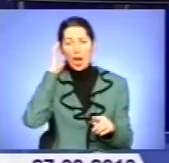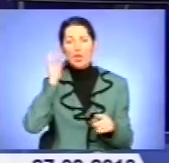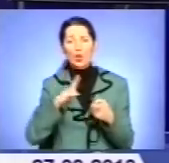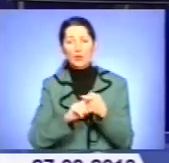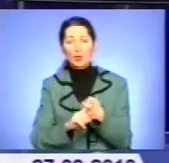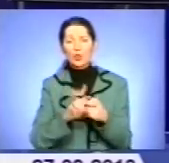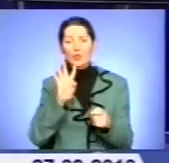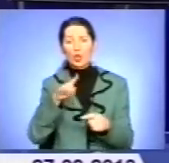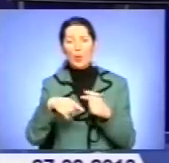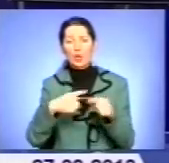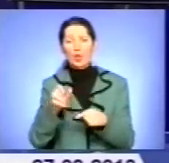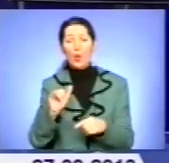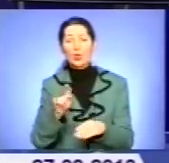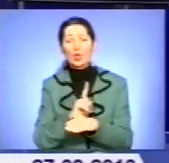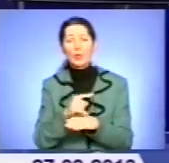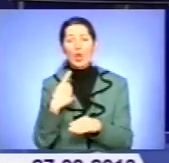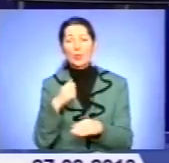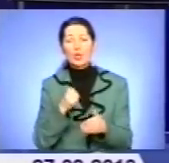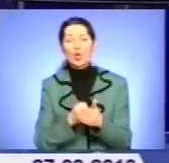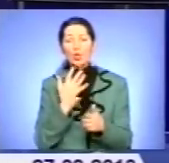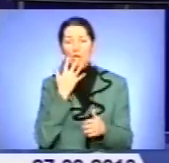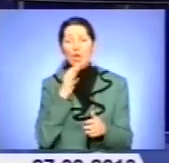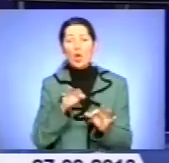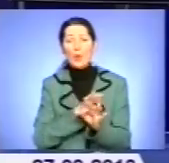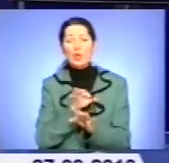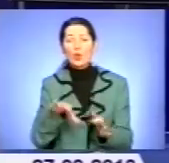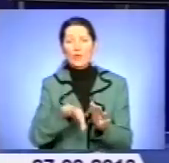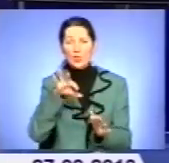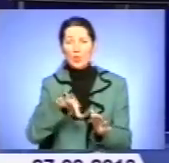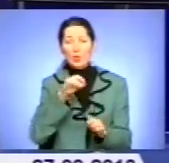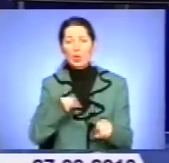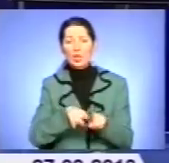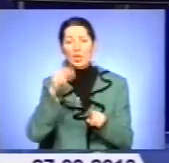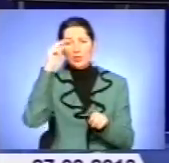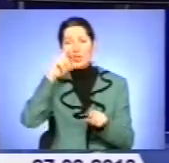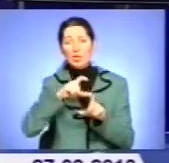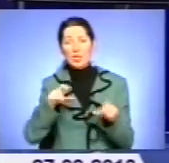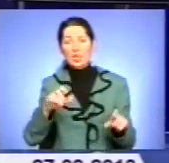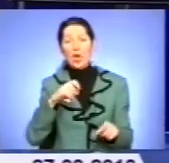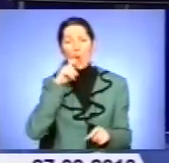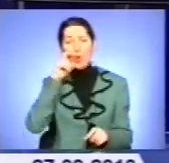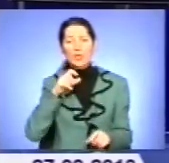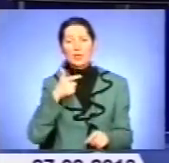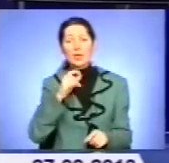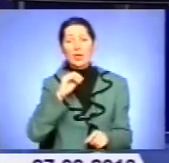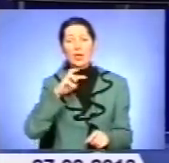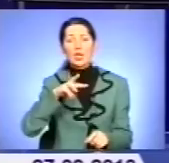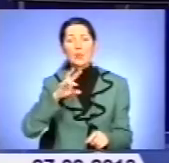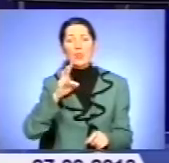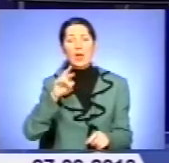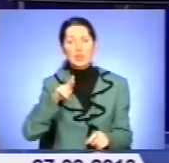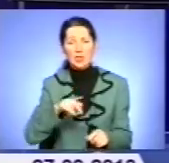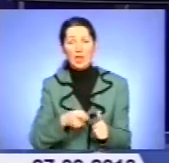Тернопільській області до національного проєкту відібрано такі навчальні заклади – Українська гімназія імені Івана Франка, місто Тернопіль,